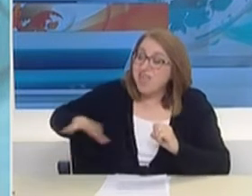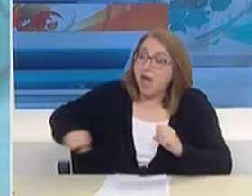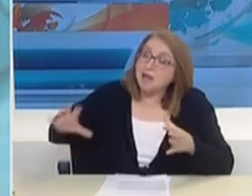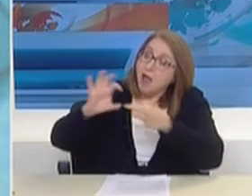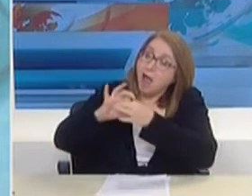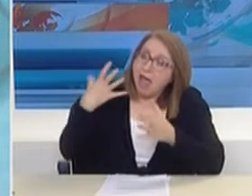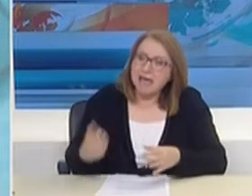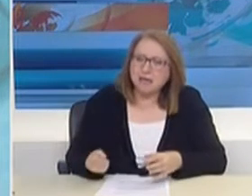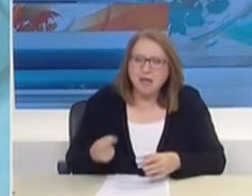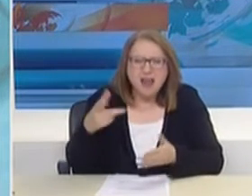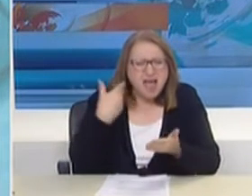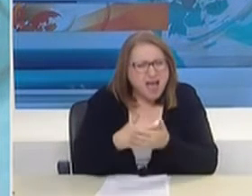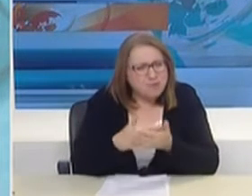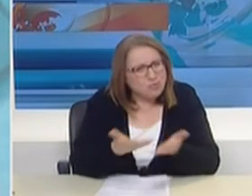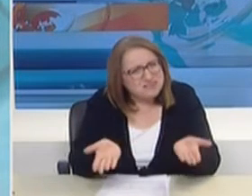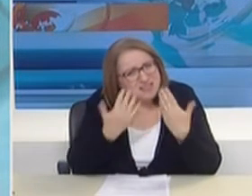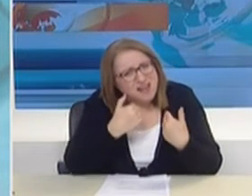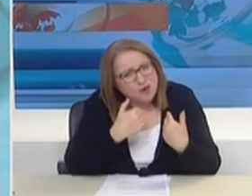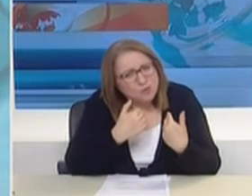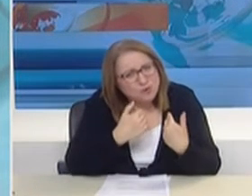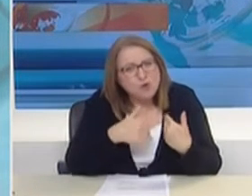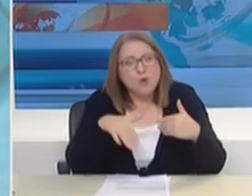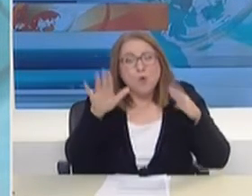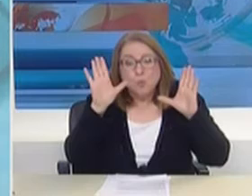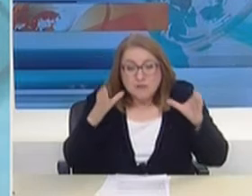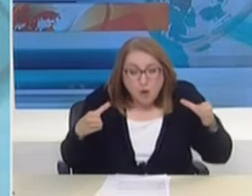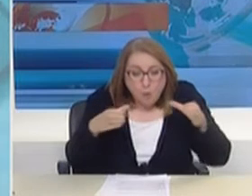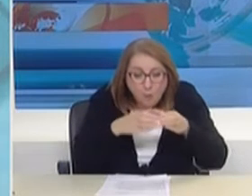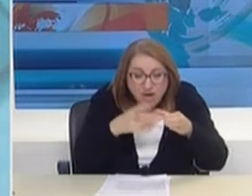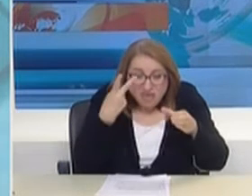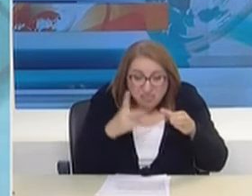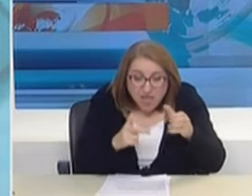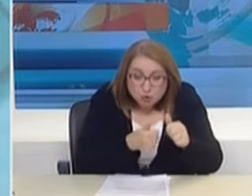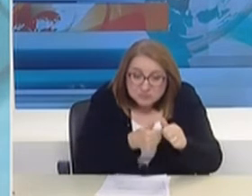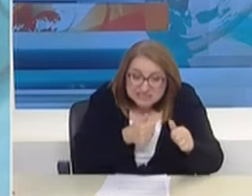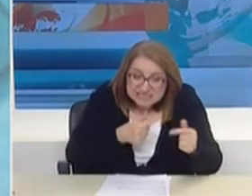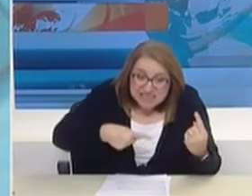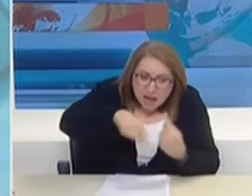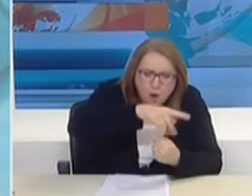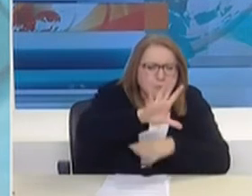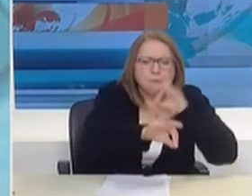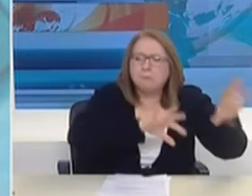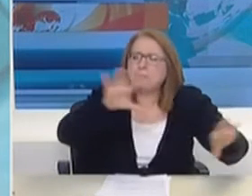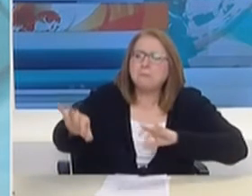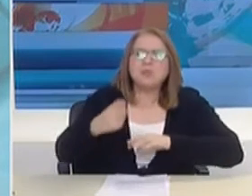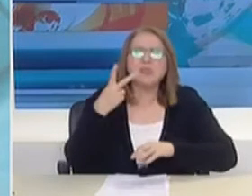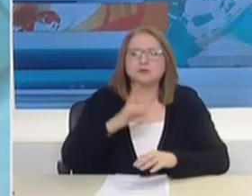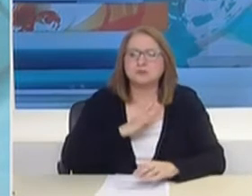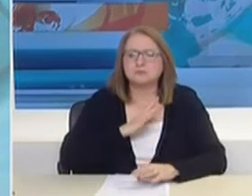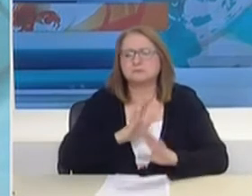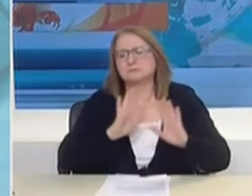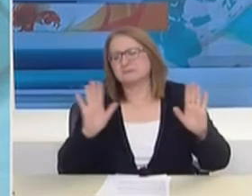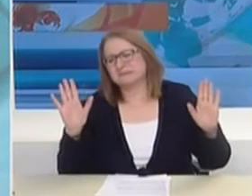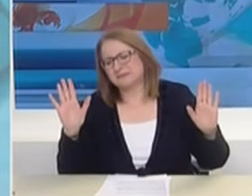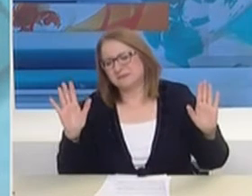εκεί, στις διάρειες. Και θέλω να πω κάτι. Ναι. Όλοι θέλουμε να δώσουμε, με την καλύτερη των προθέσεων, ό,τι